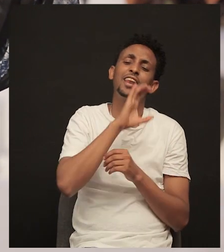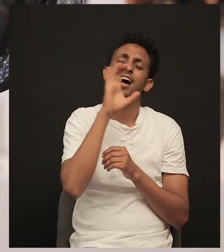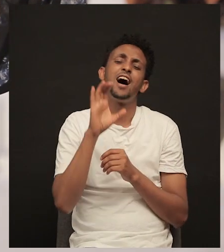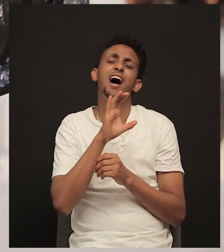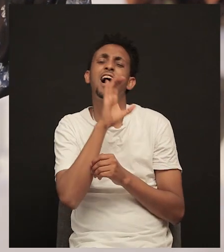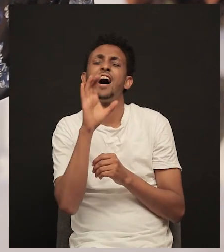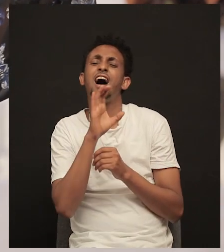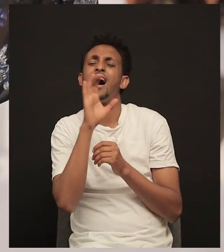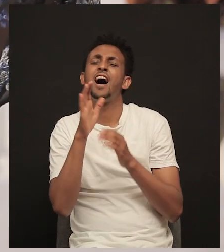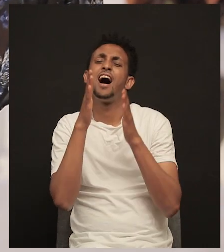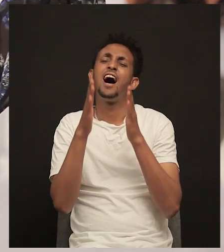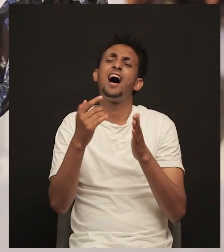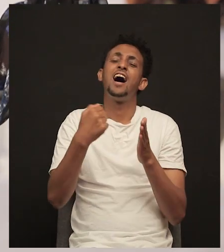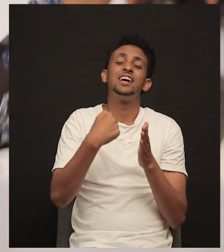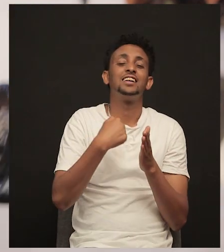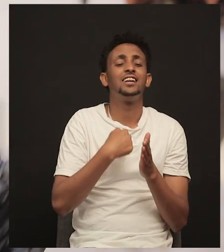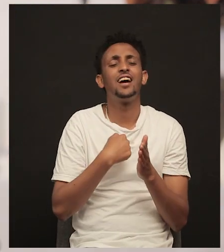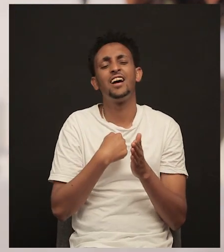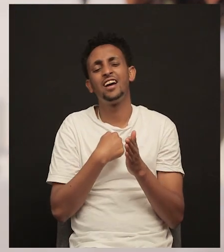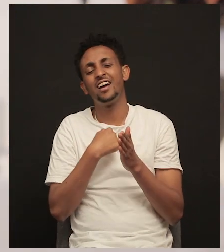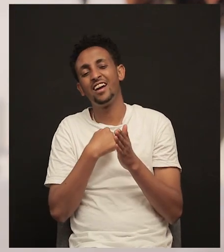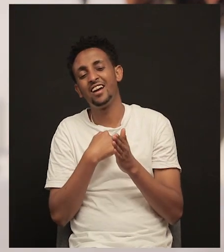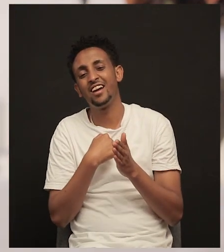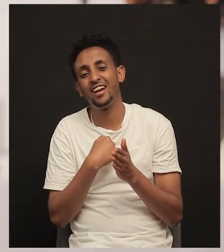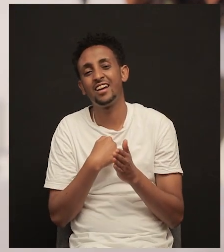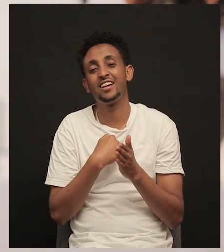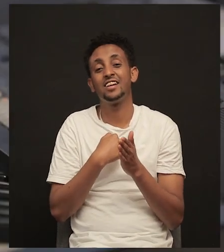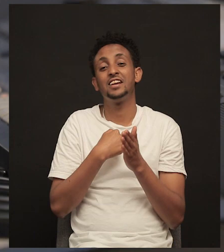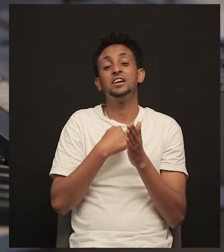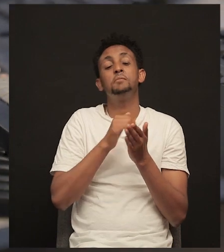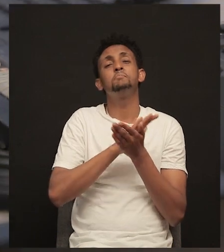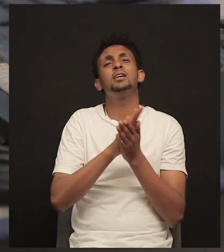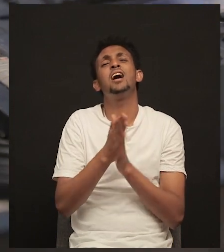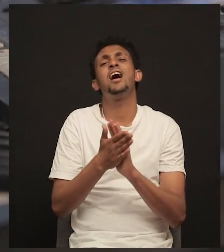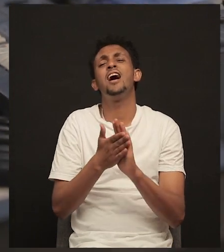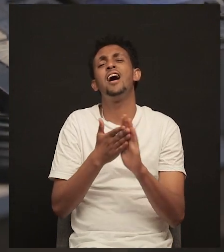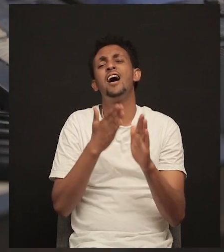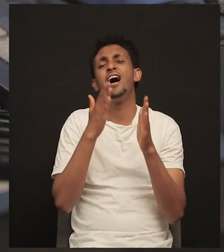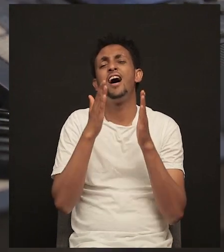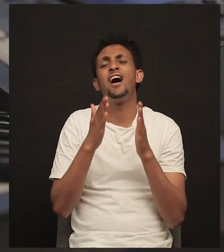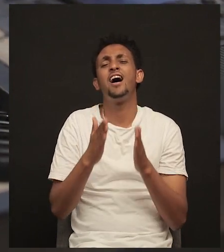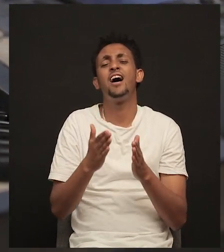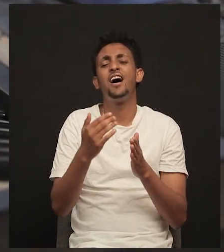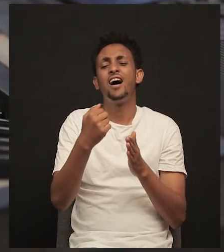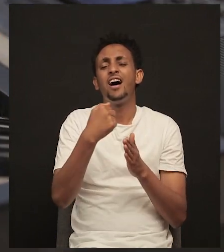ይፈልገኛል ፈላጊዬ